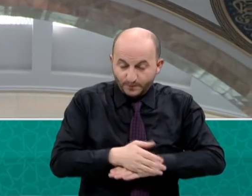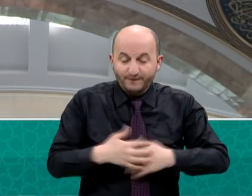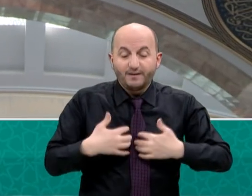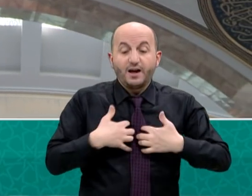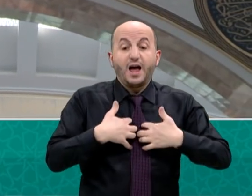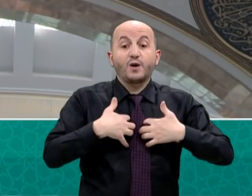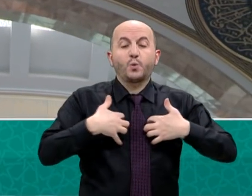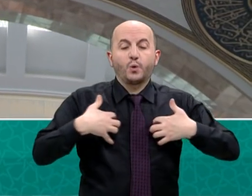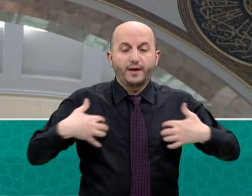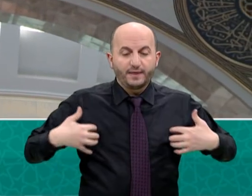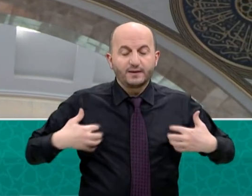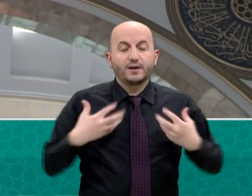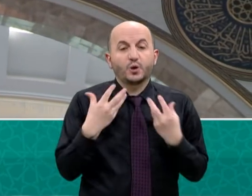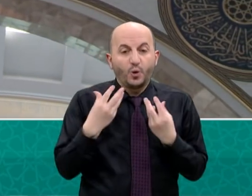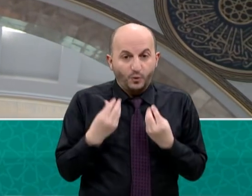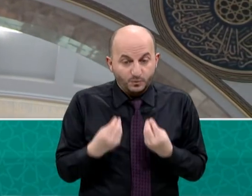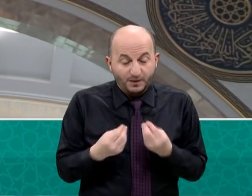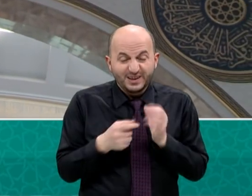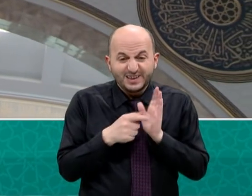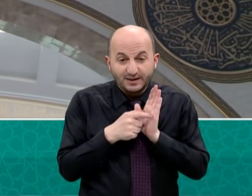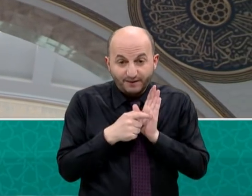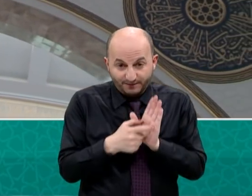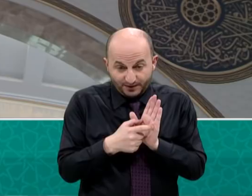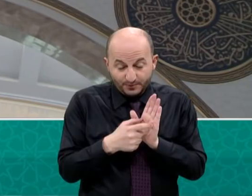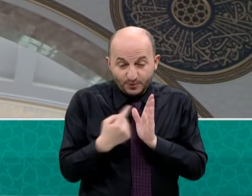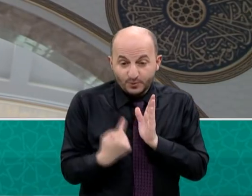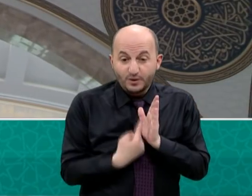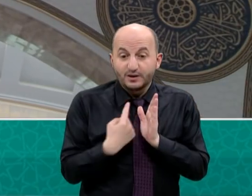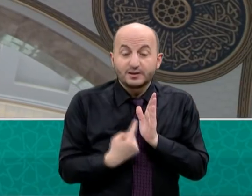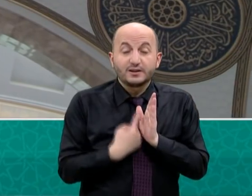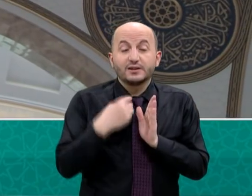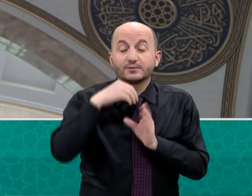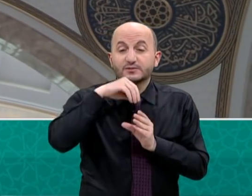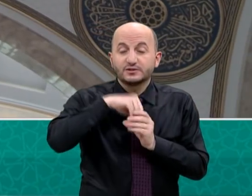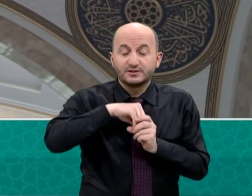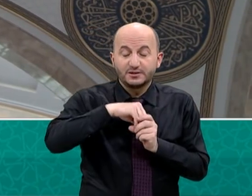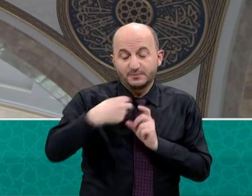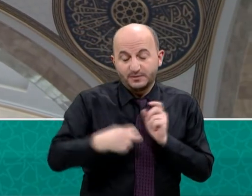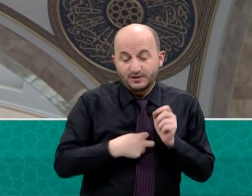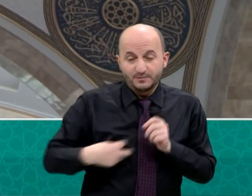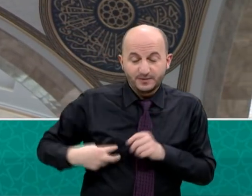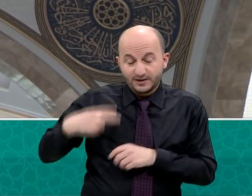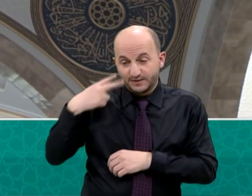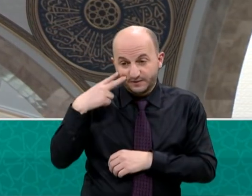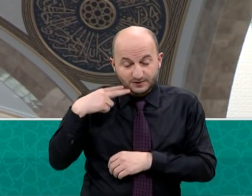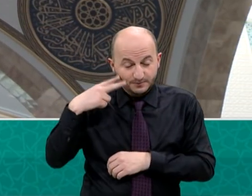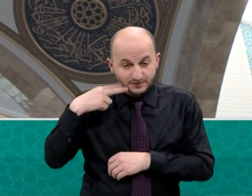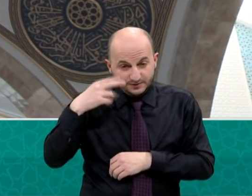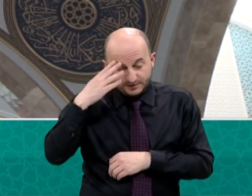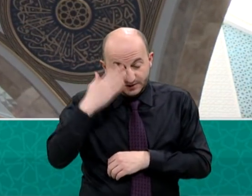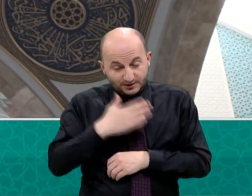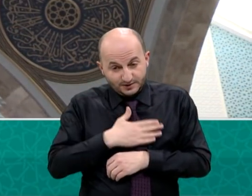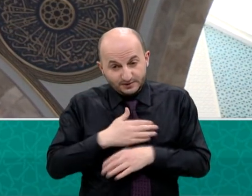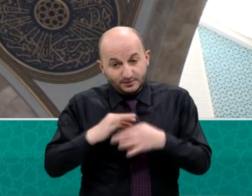olmak, güvenilir olmak kavramı Kur'an-ı Kerim'de ve Resulullah Aleyhisselatü Vesselam'ın